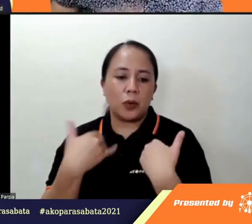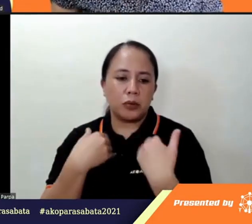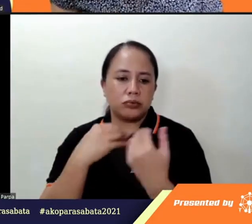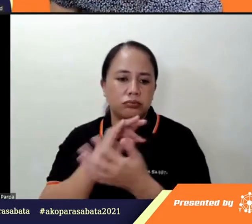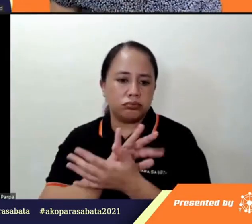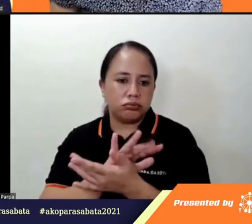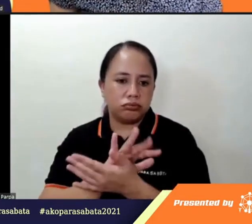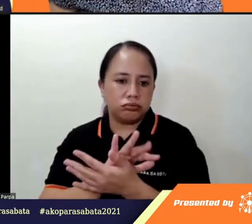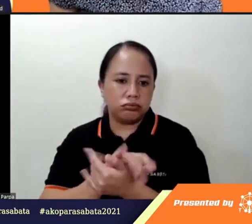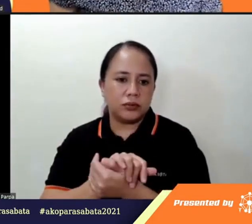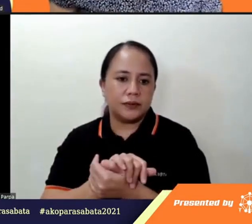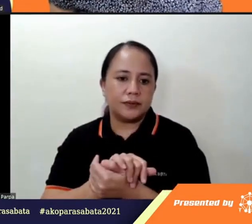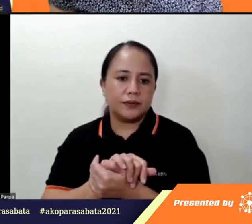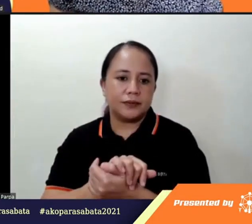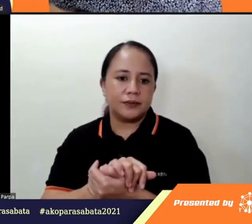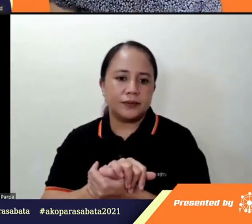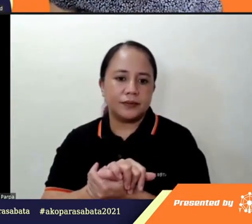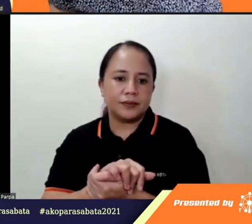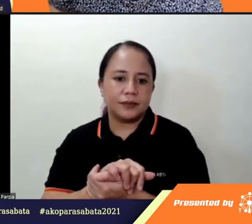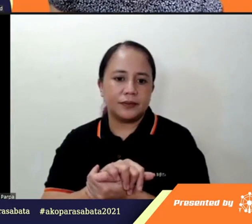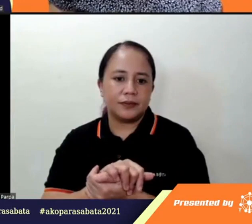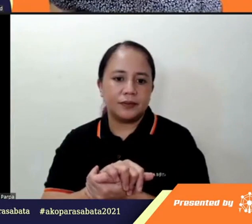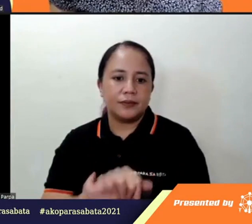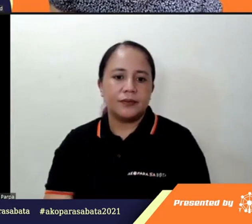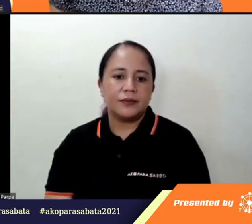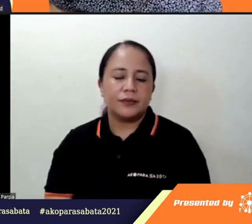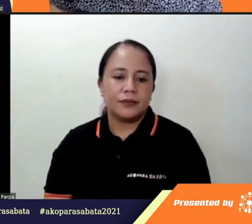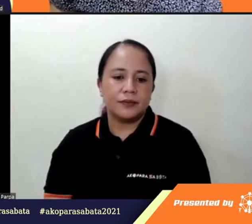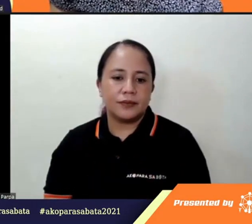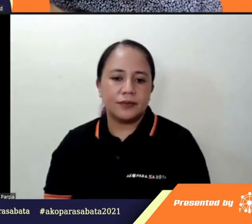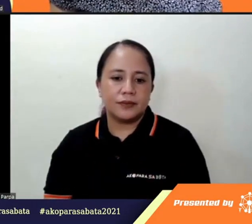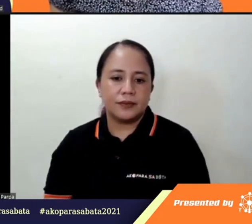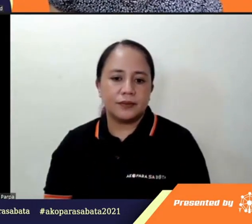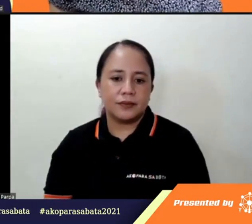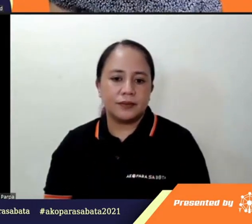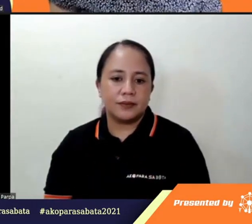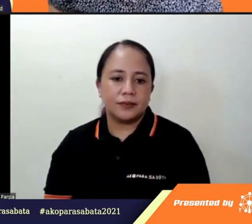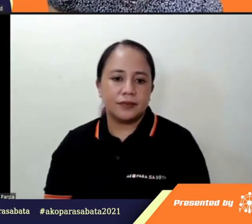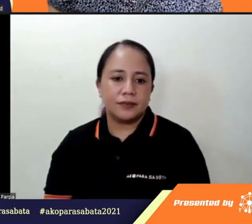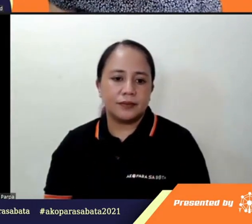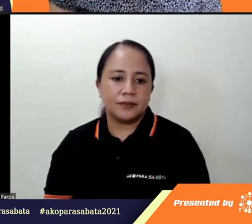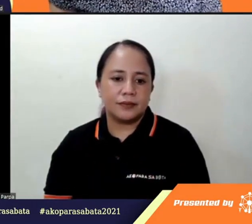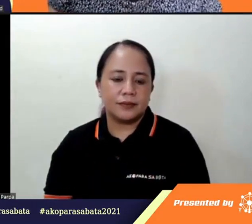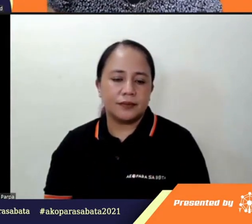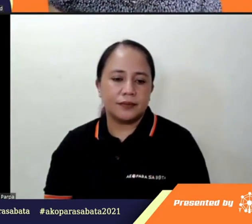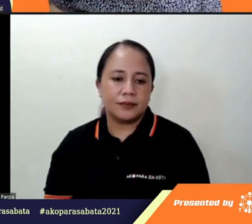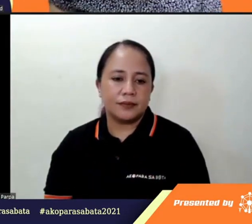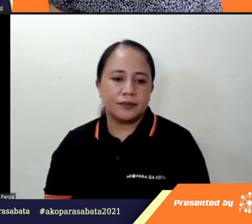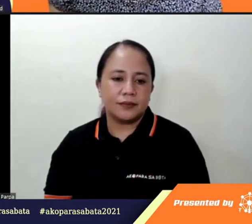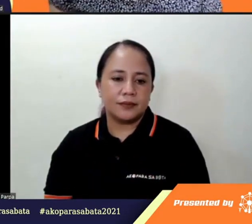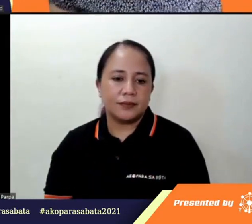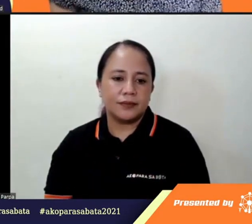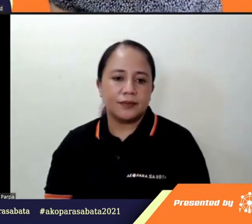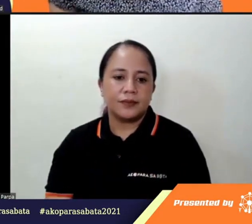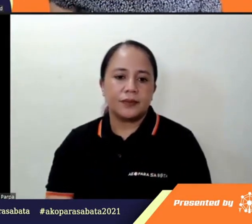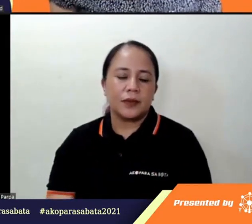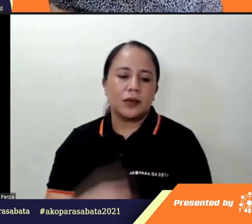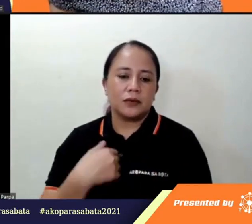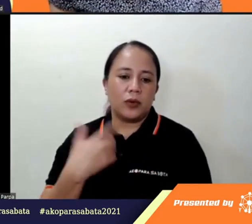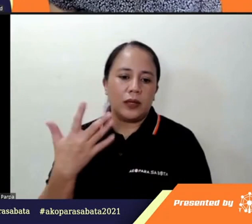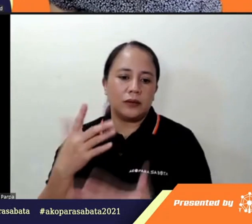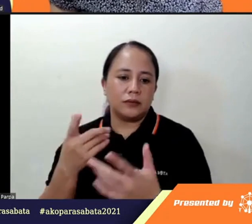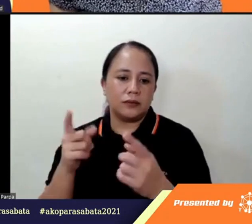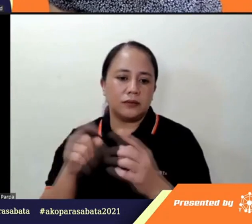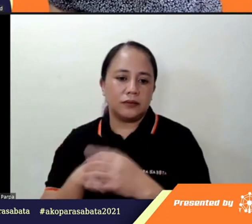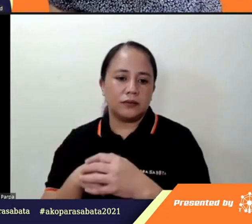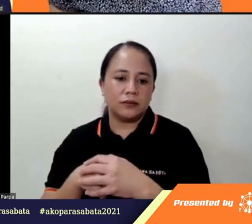mo lang na you just interpret it na dun lang siya kasi wala naman siya ibang mapupuntahan. Pero